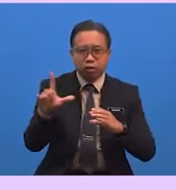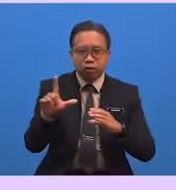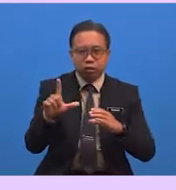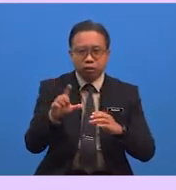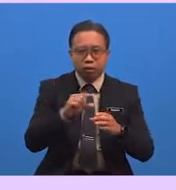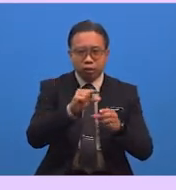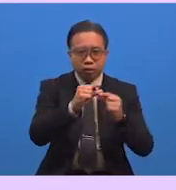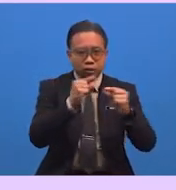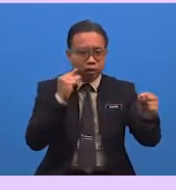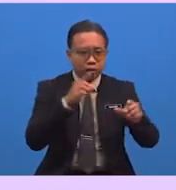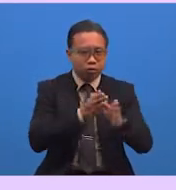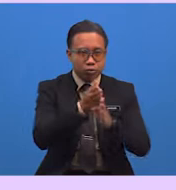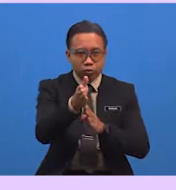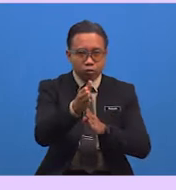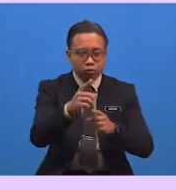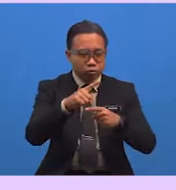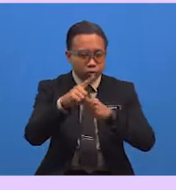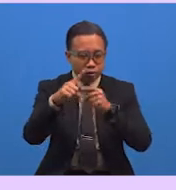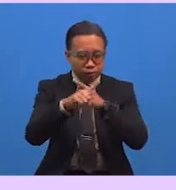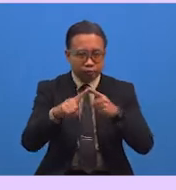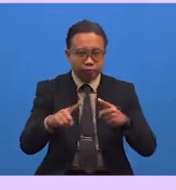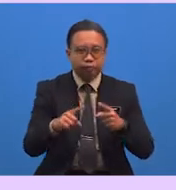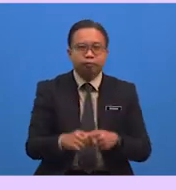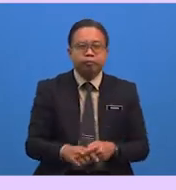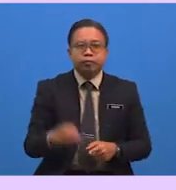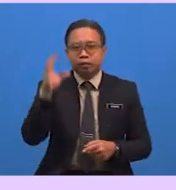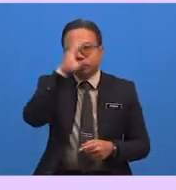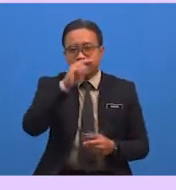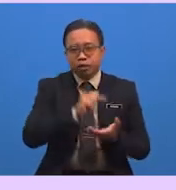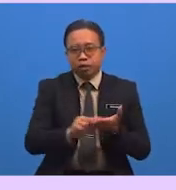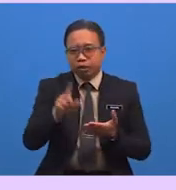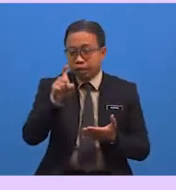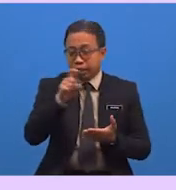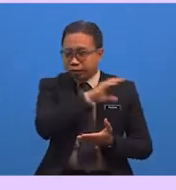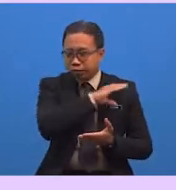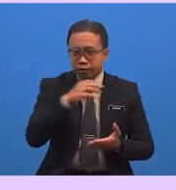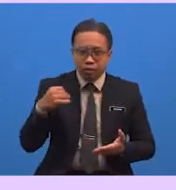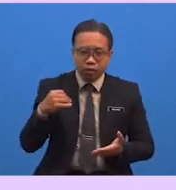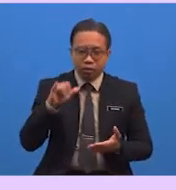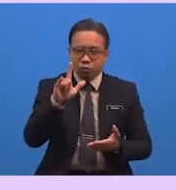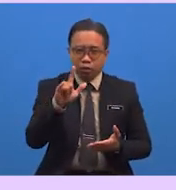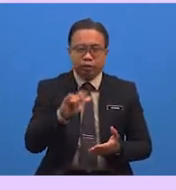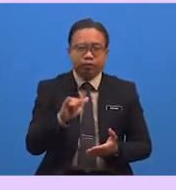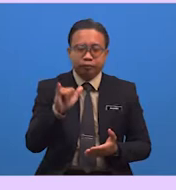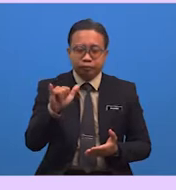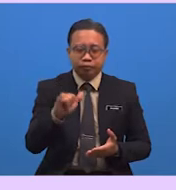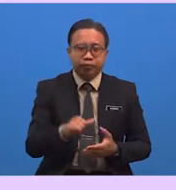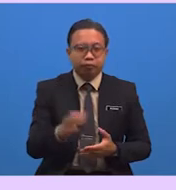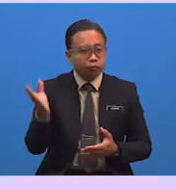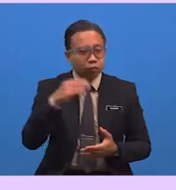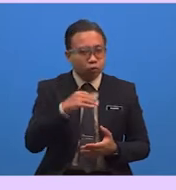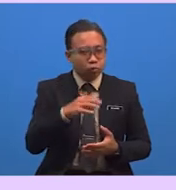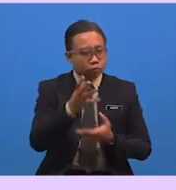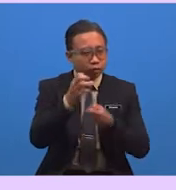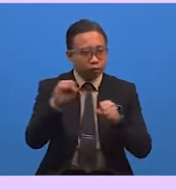dua garis lurus yang bersilang. Cari nilai X dan Y. Jom